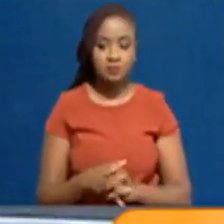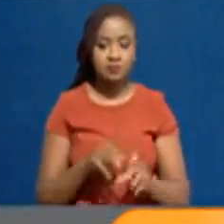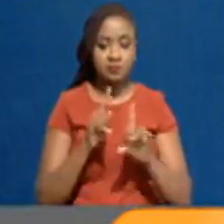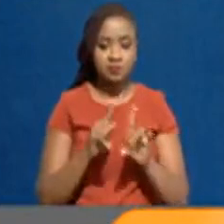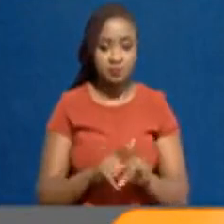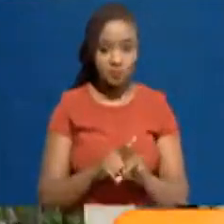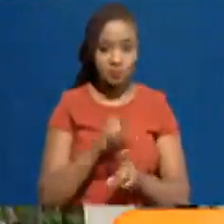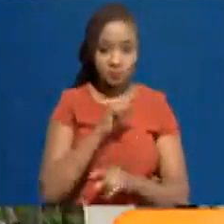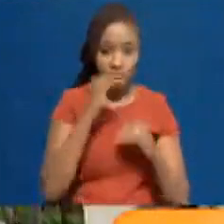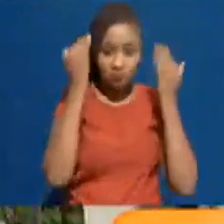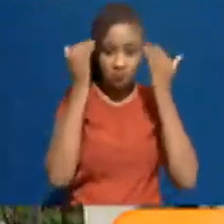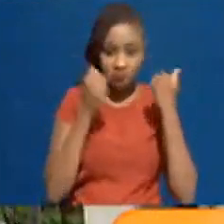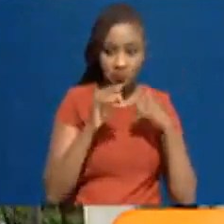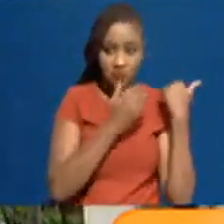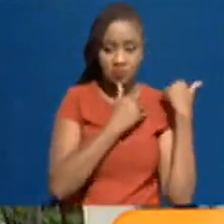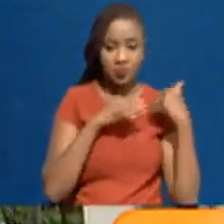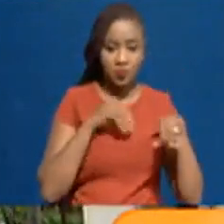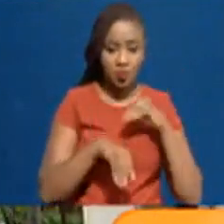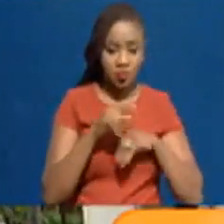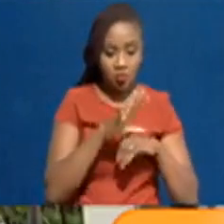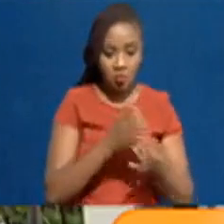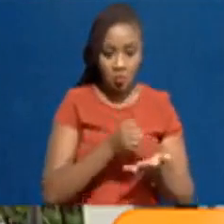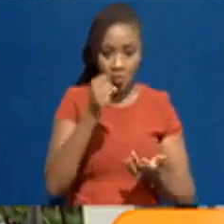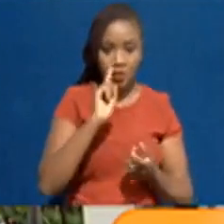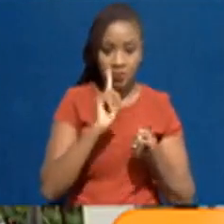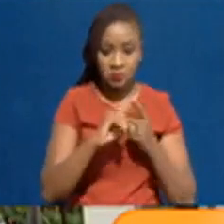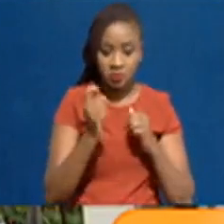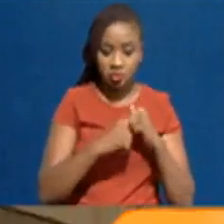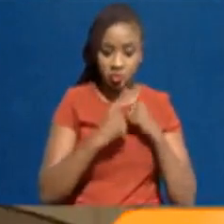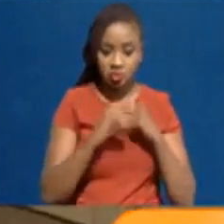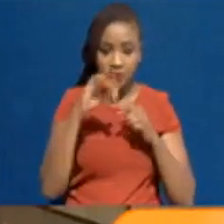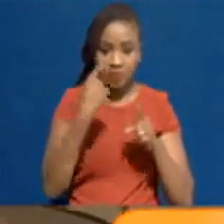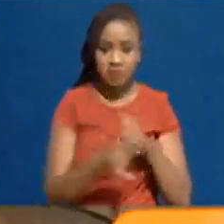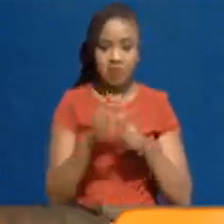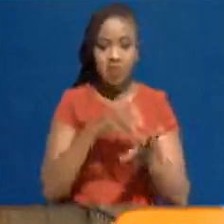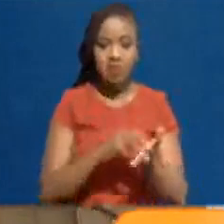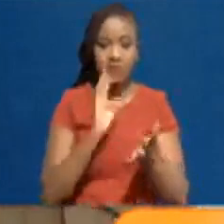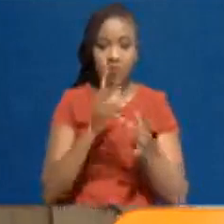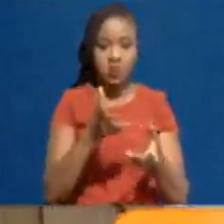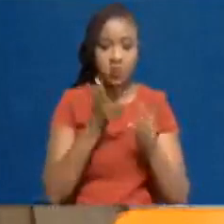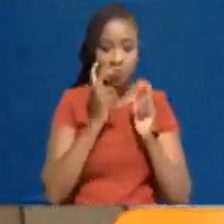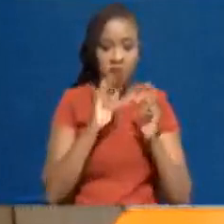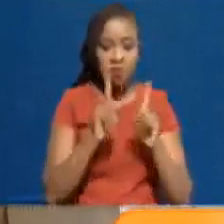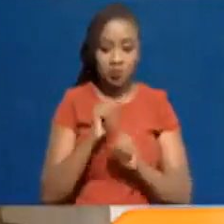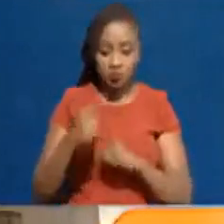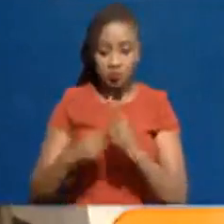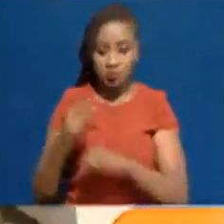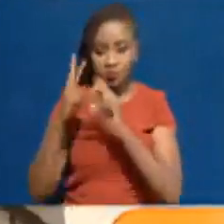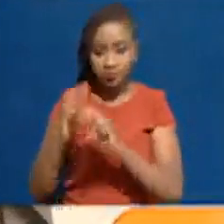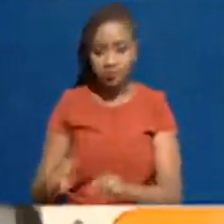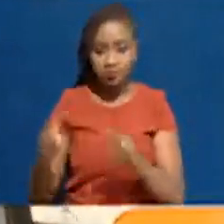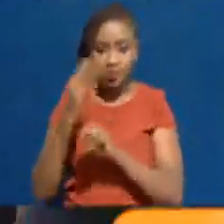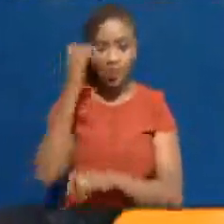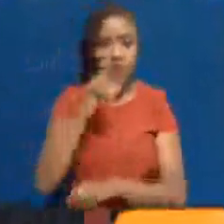imeidata ya uf sadi lital hadi mwezi juni mwaka uja ambo kesi hiyo itas kwa ungu zaidi uky kwa neop